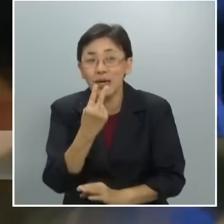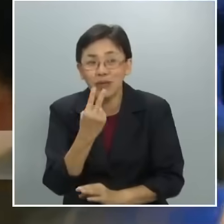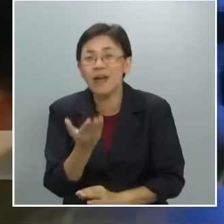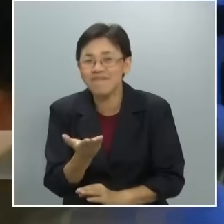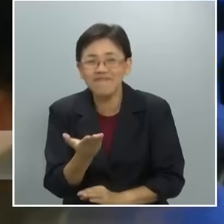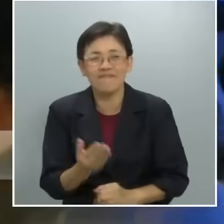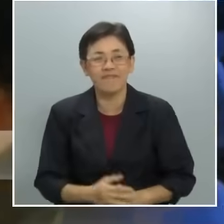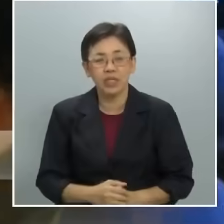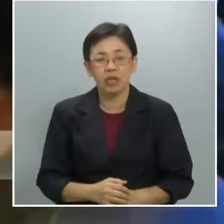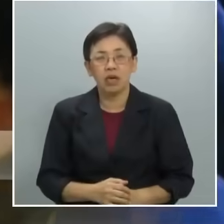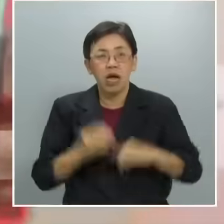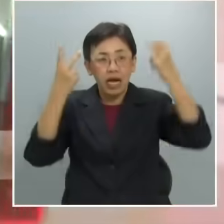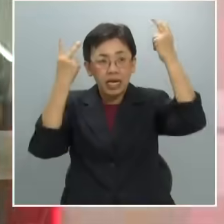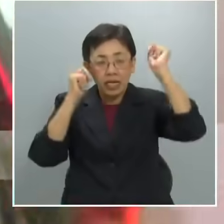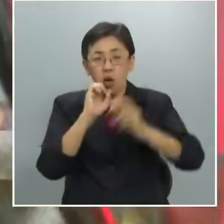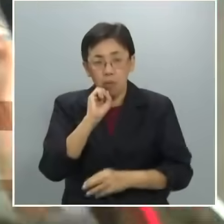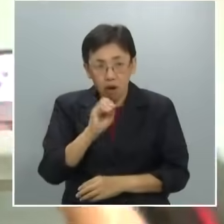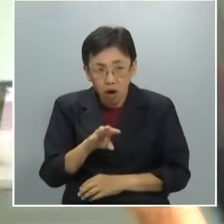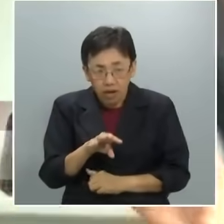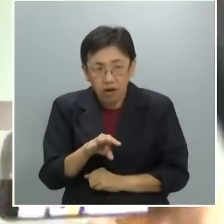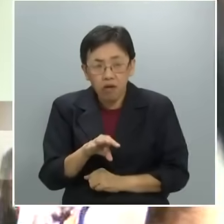คือนายกเนี่ยบอกว่า